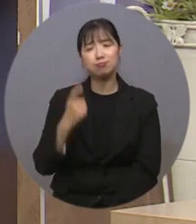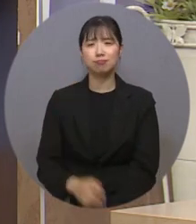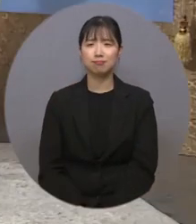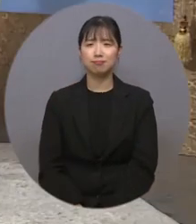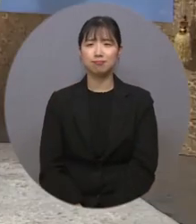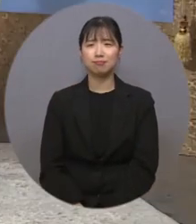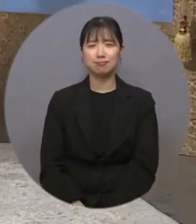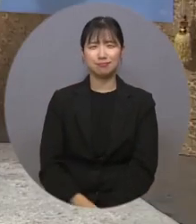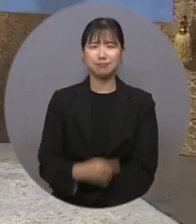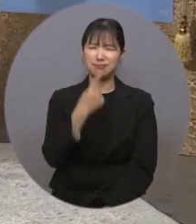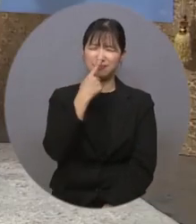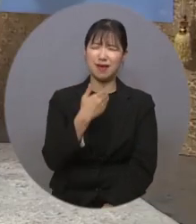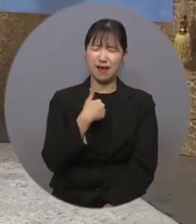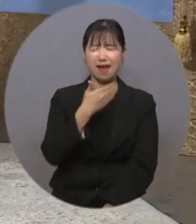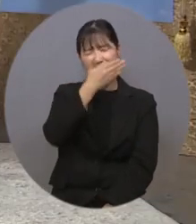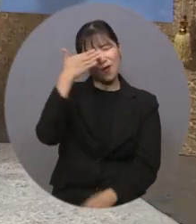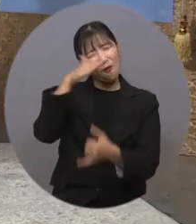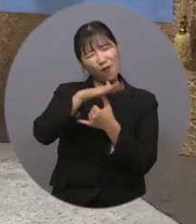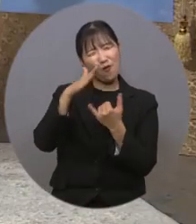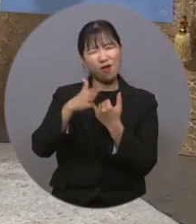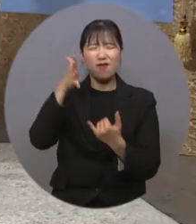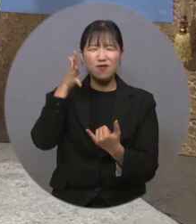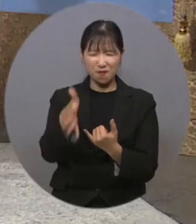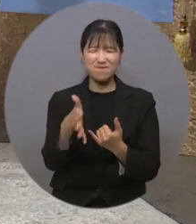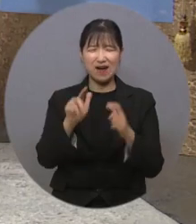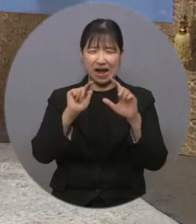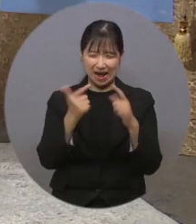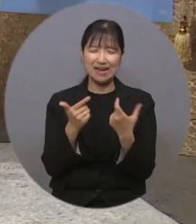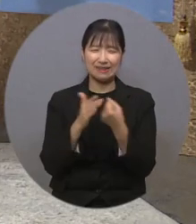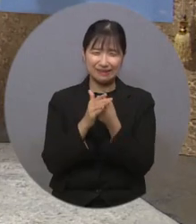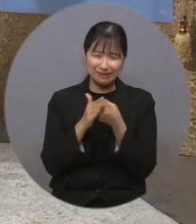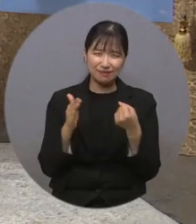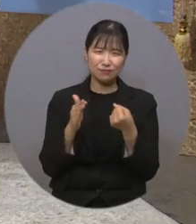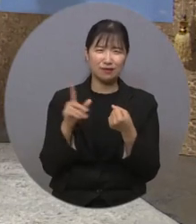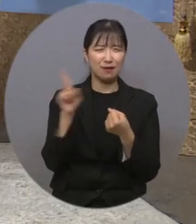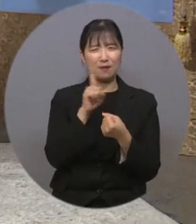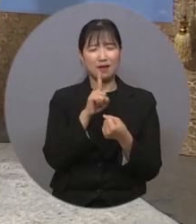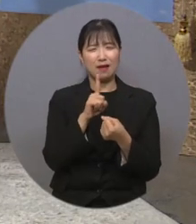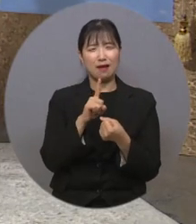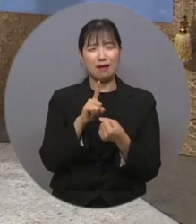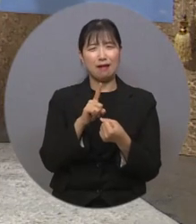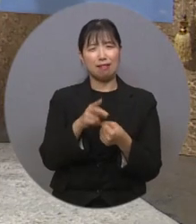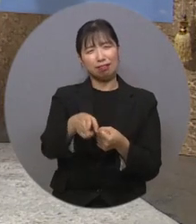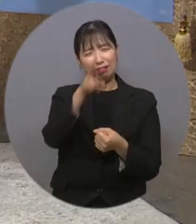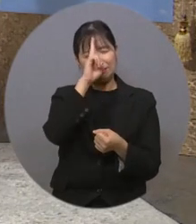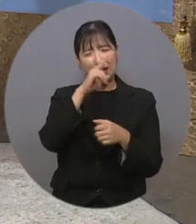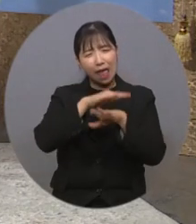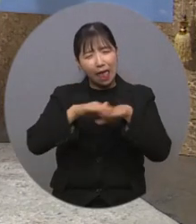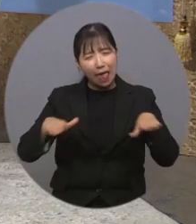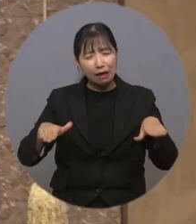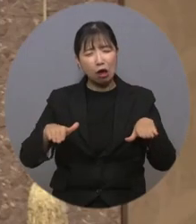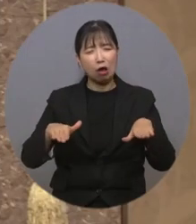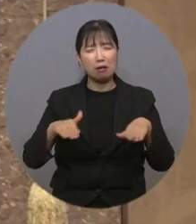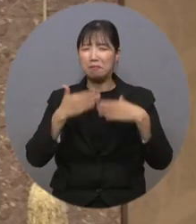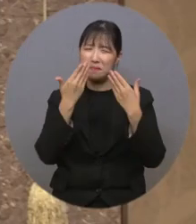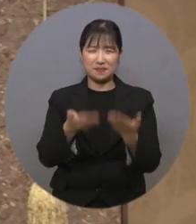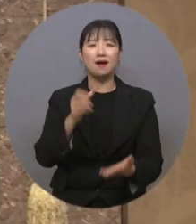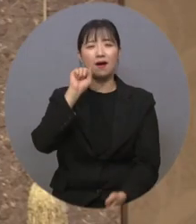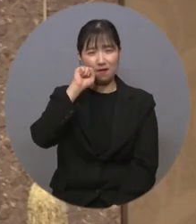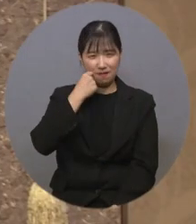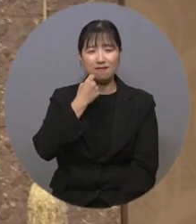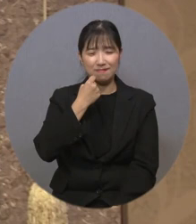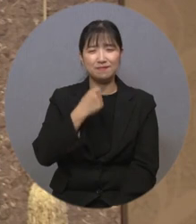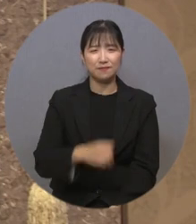네, 제가 뭐 청소년 전문가는 아니기 때문에 네. 뭐라고 그 해결책을 찾을 수는 없지만 네. 이